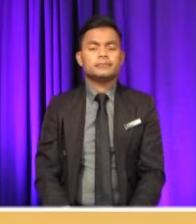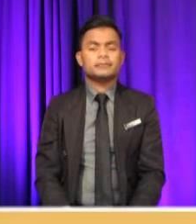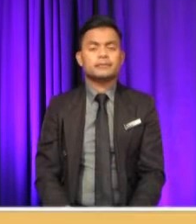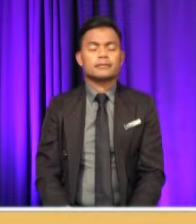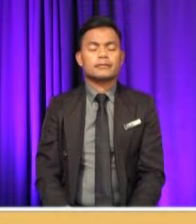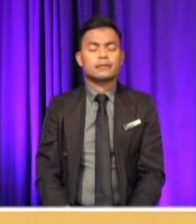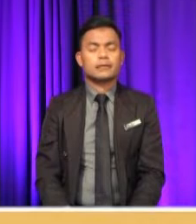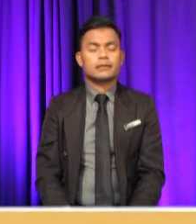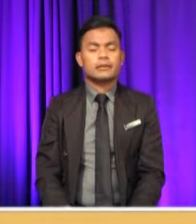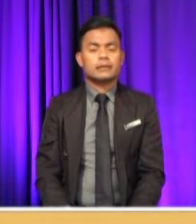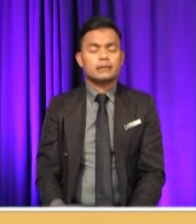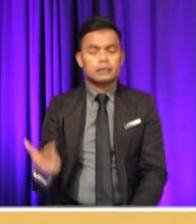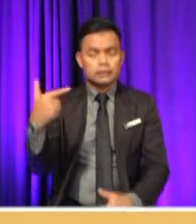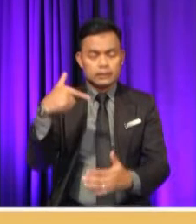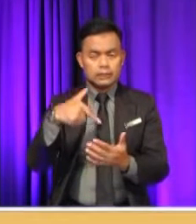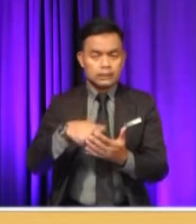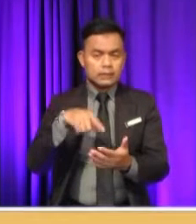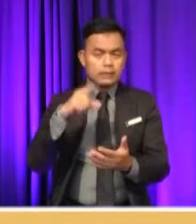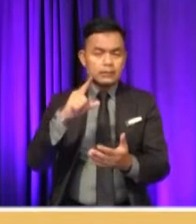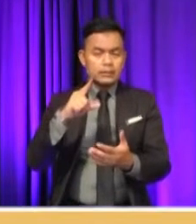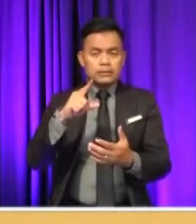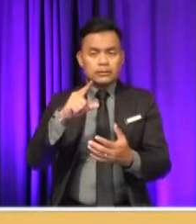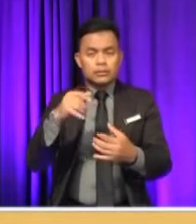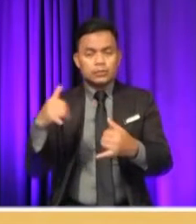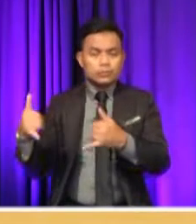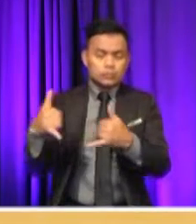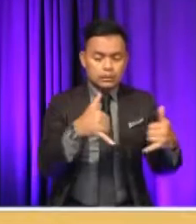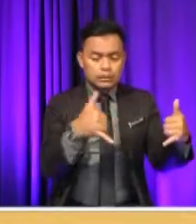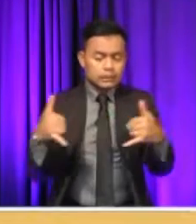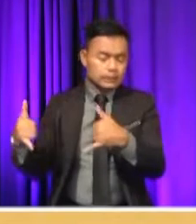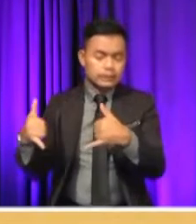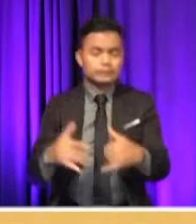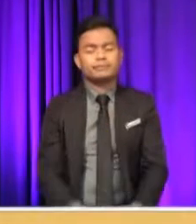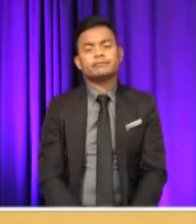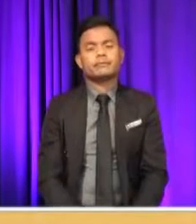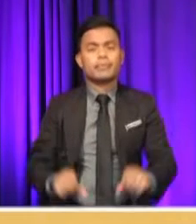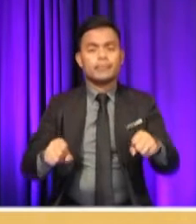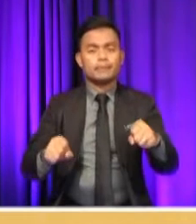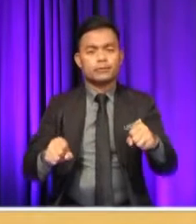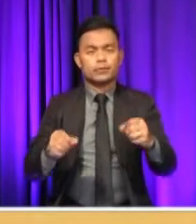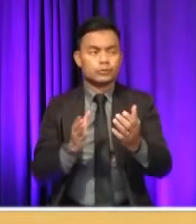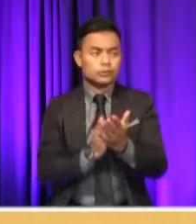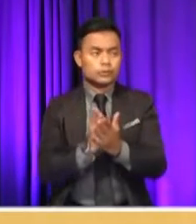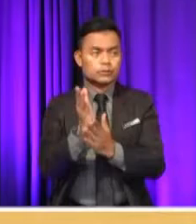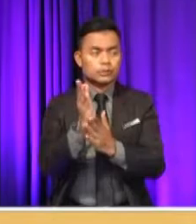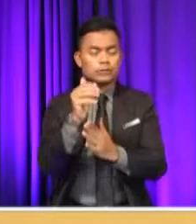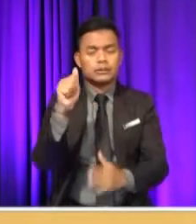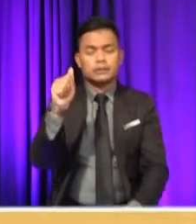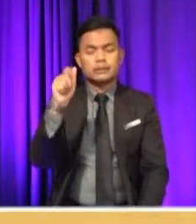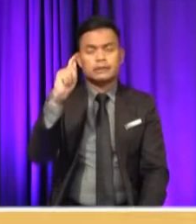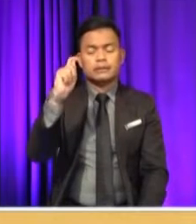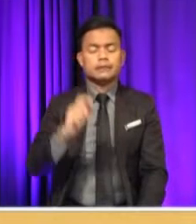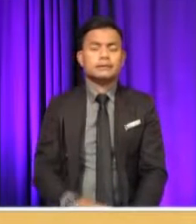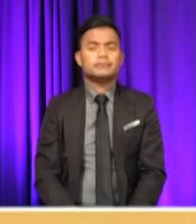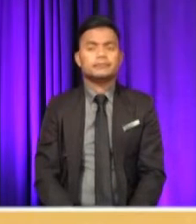motor arus ulang alik. Okey, kita tengok motor arus terus ataupun AT. AT ni arus terus.